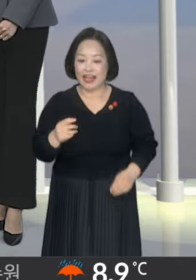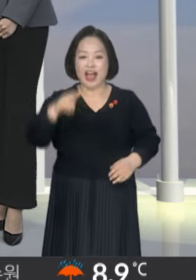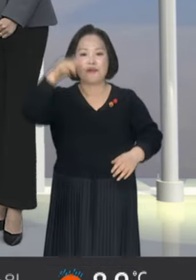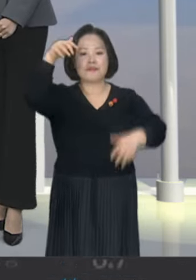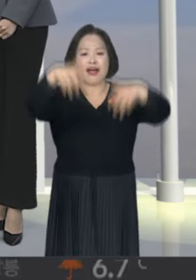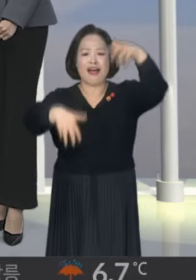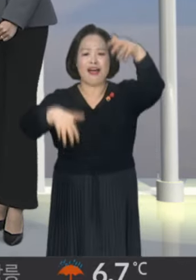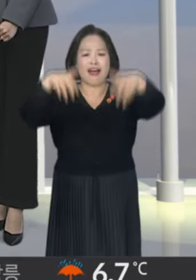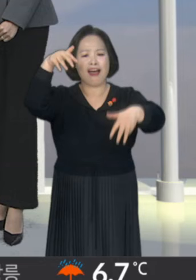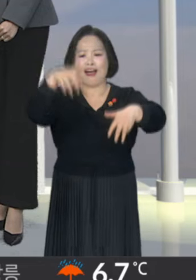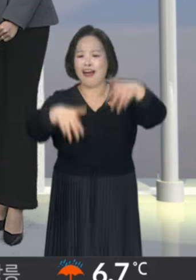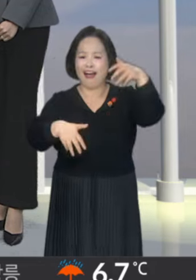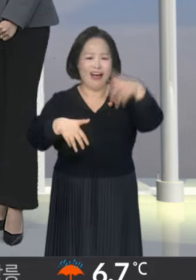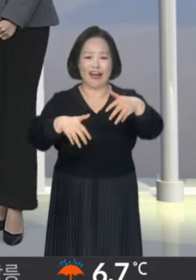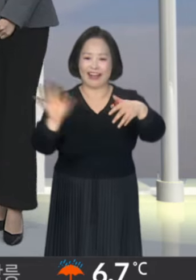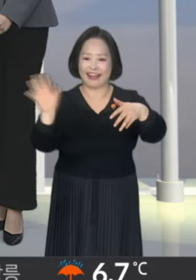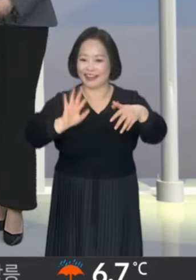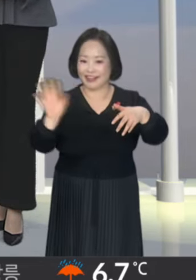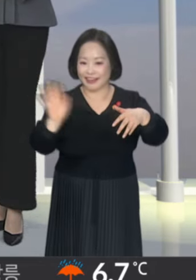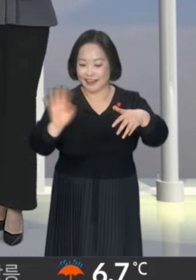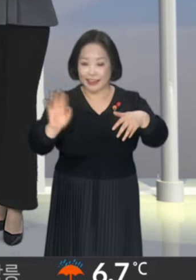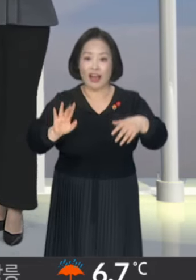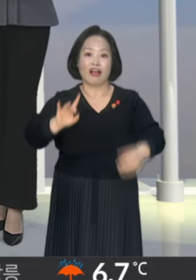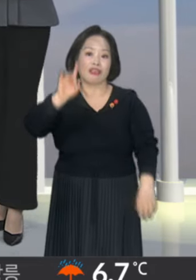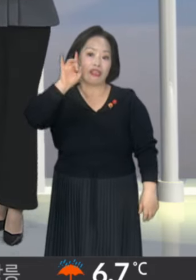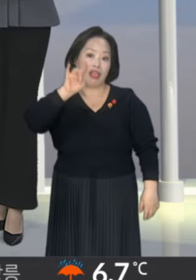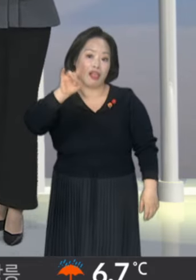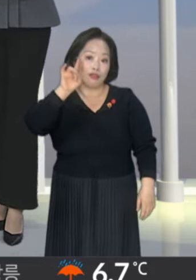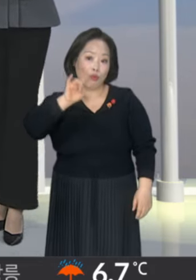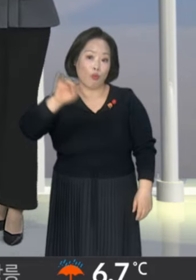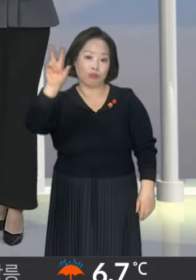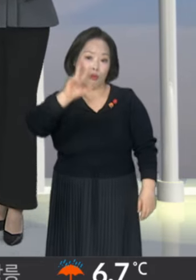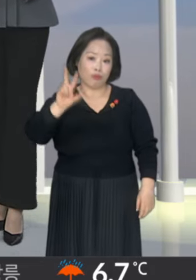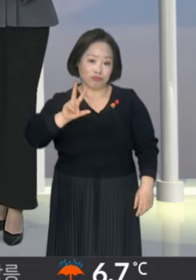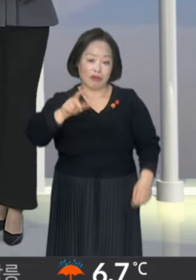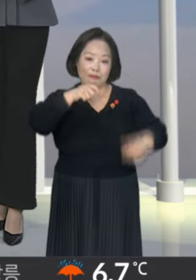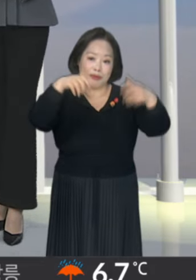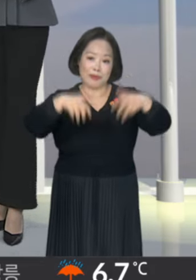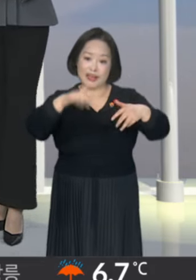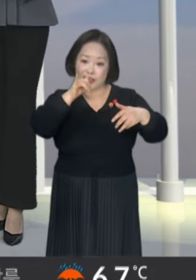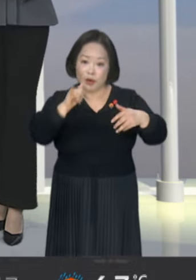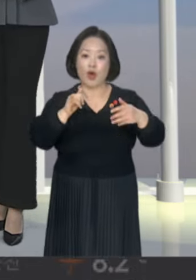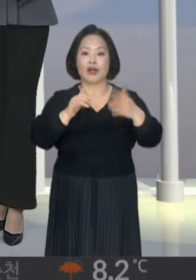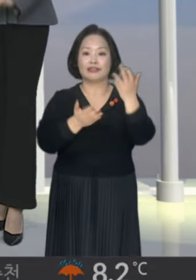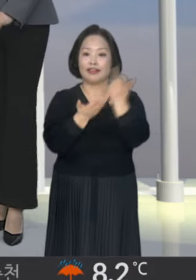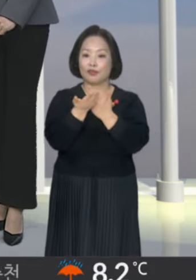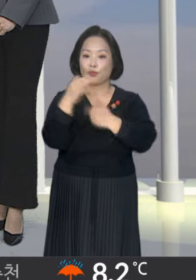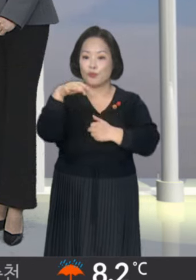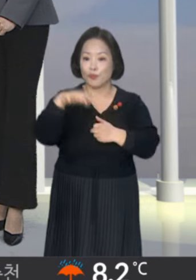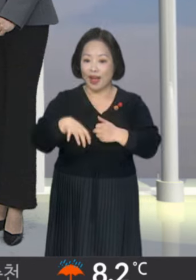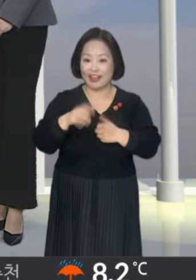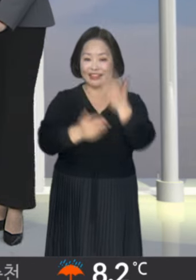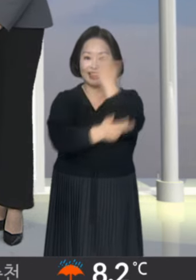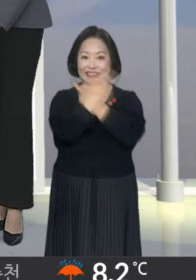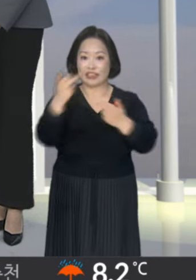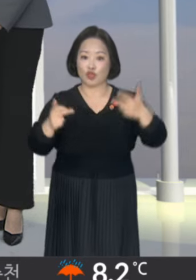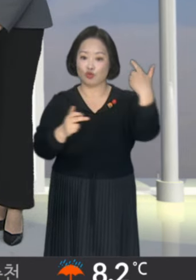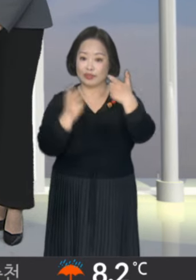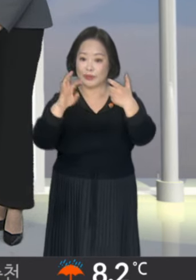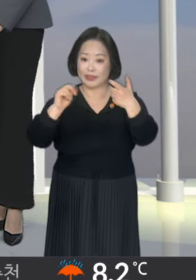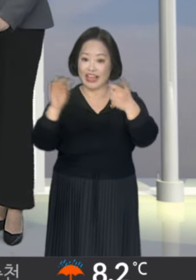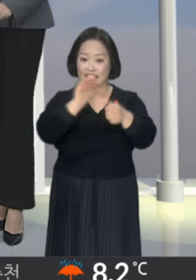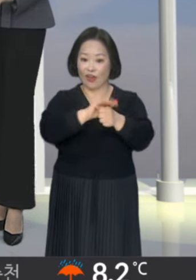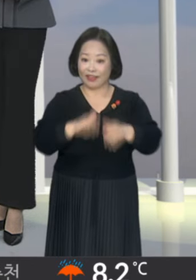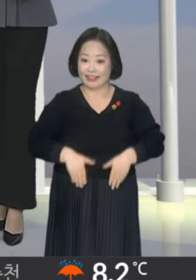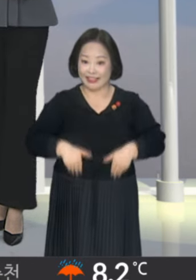빗줄기가 강한 편은 아닌데요. 비는 내일까지 전국에 이어지겠고요. 제주 산지에는 60mm 이상,